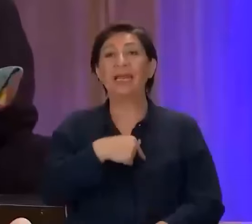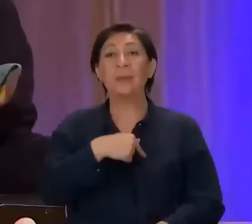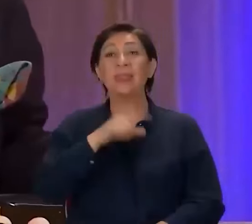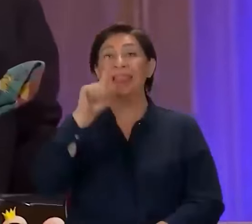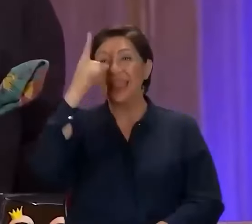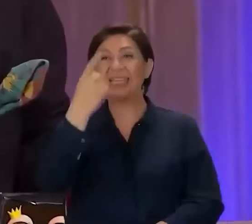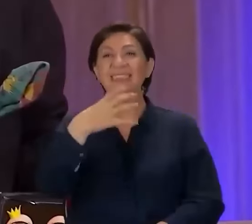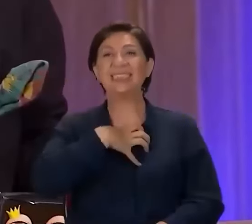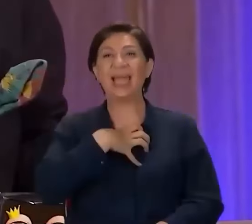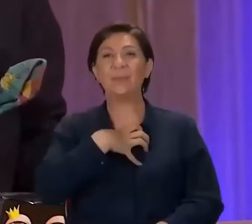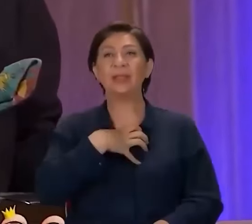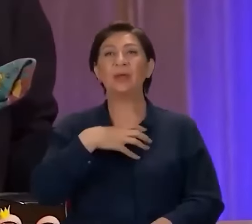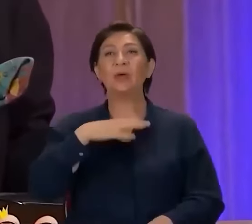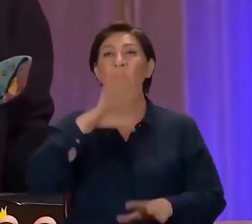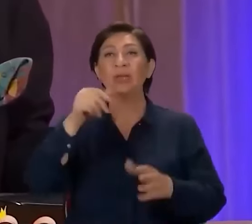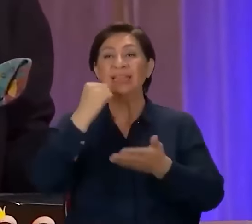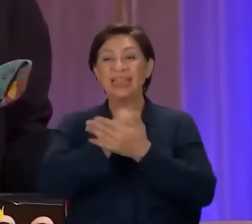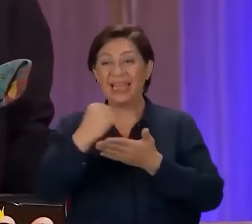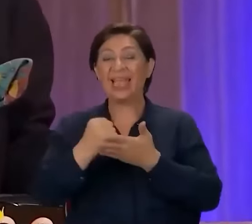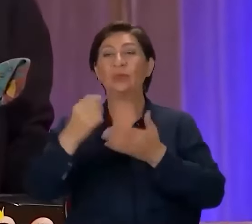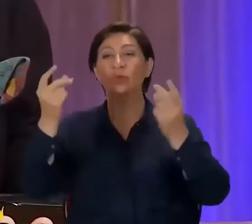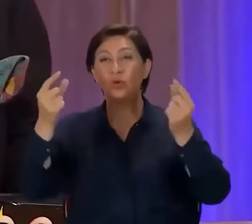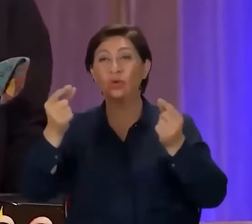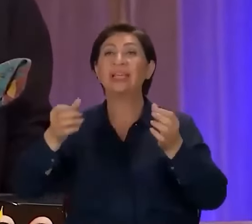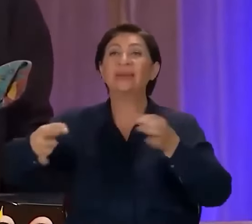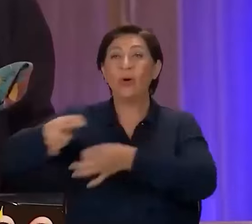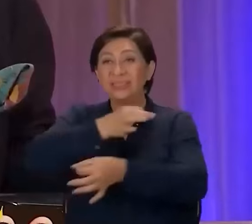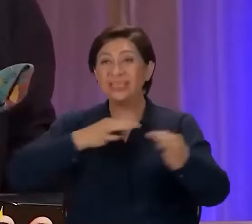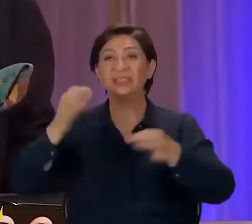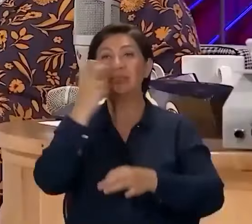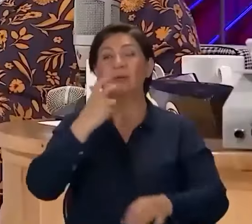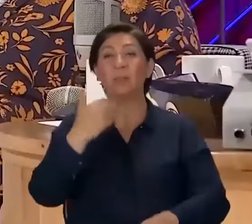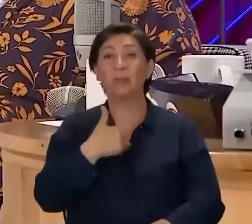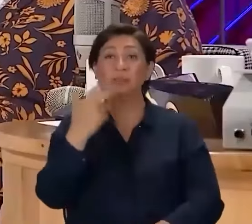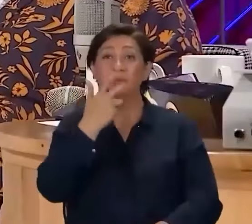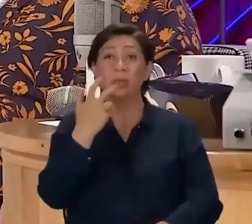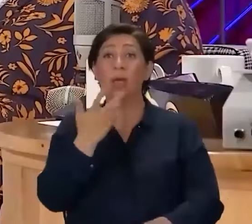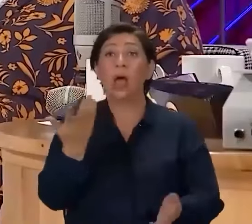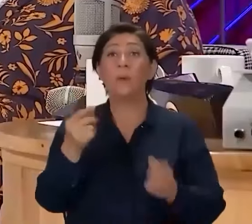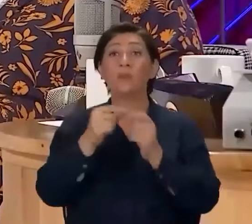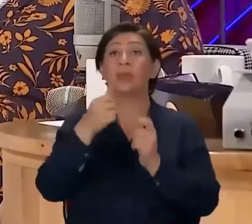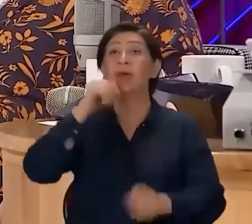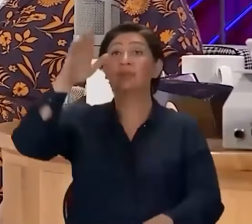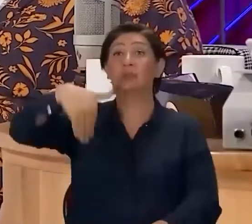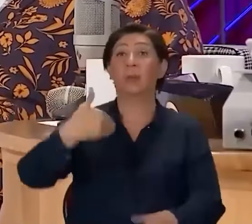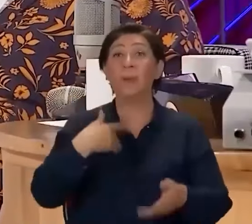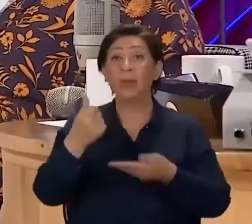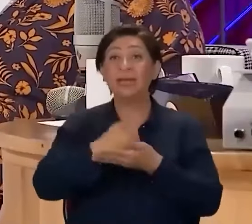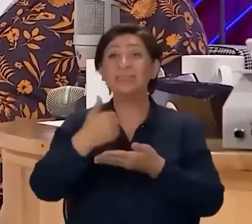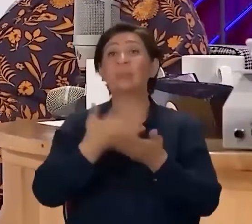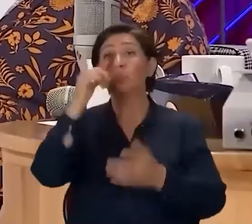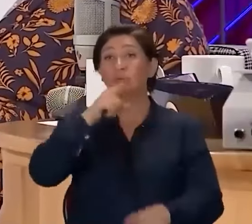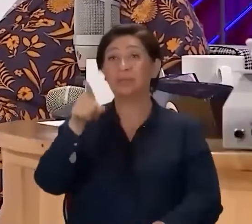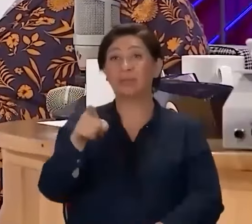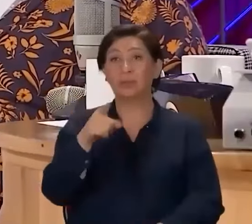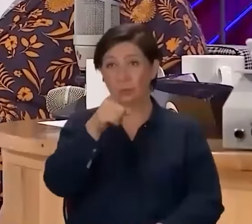tek sahibine bütün nikah düğün organizasyonlarında evet. Çalınan şarkı olmuş. Evlerin şarkımı çalıyorlar. Bülent abi çağırıyorlar. Ben para kazanamadım ondan. Ne